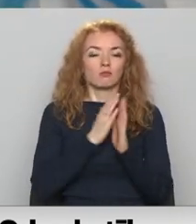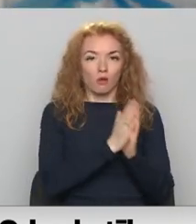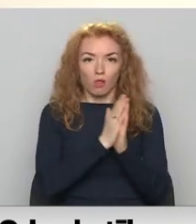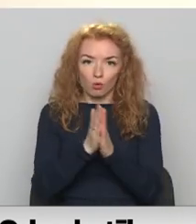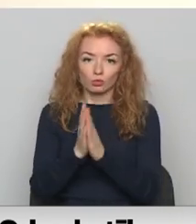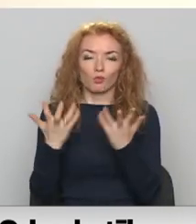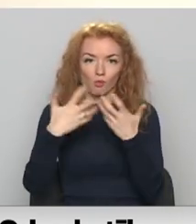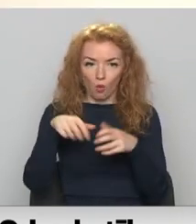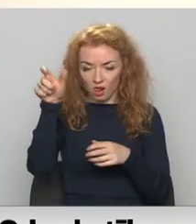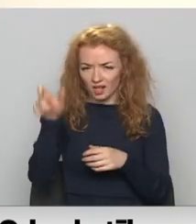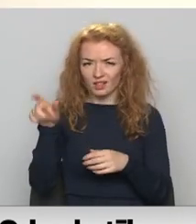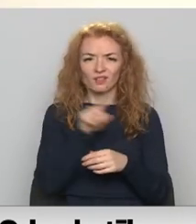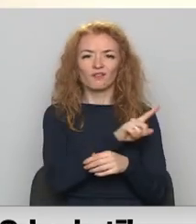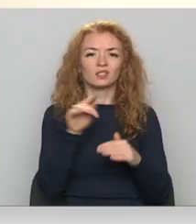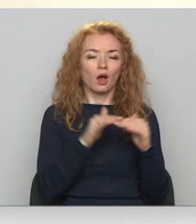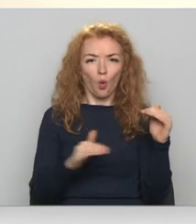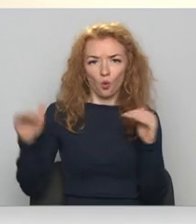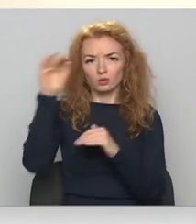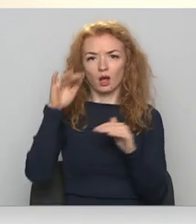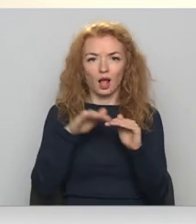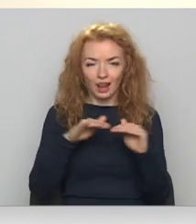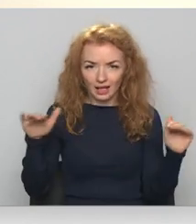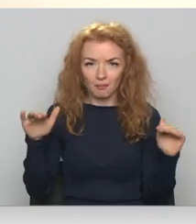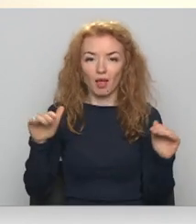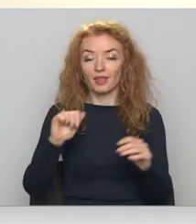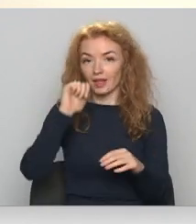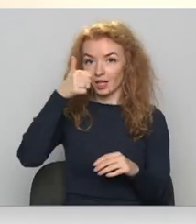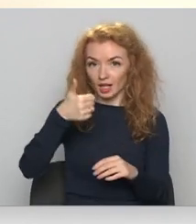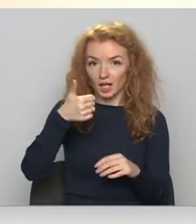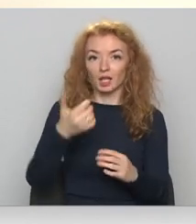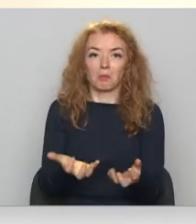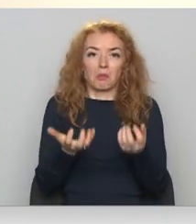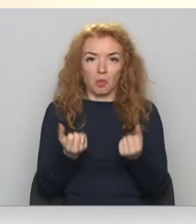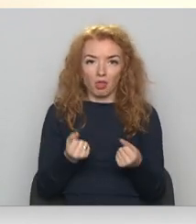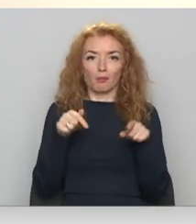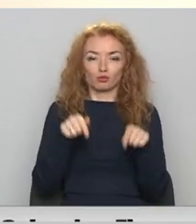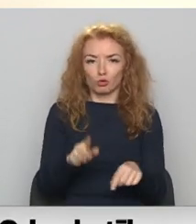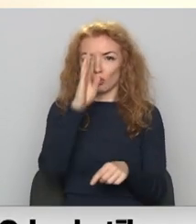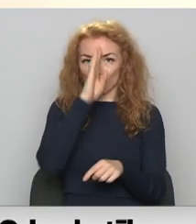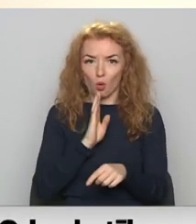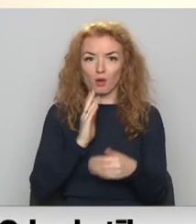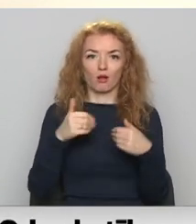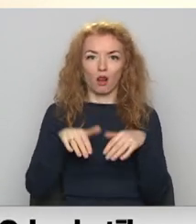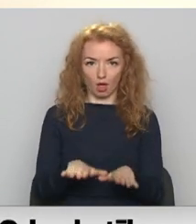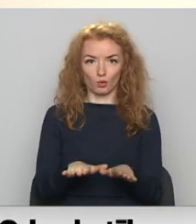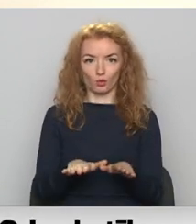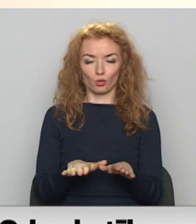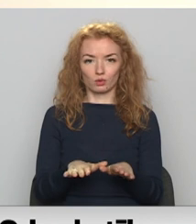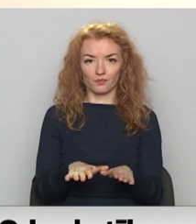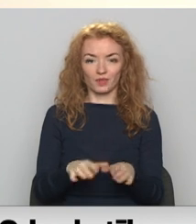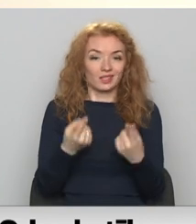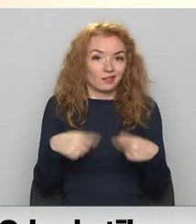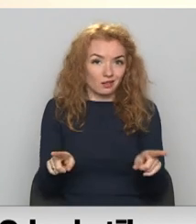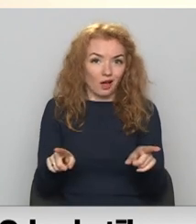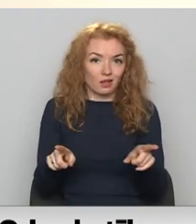tātad politiķus visaugstākā līmenī tātad rīt pieņemt šos nopietnos lēmumus.